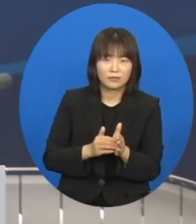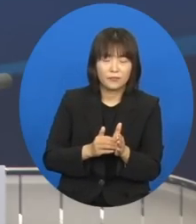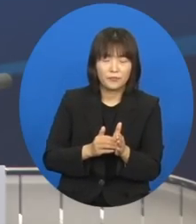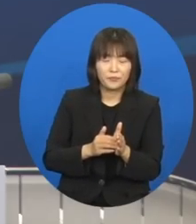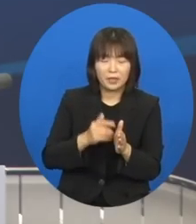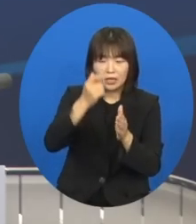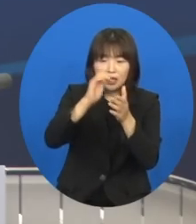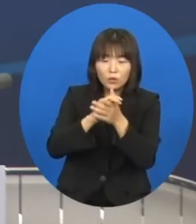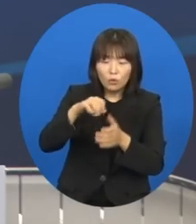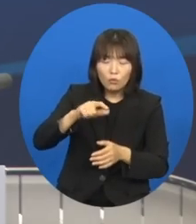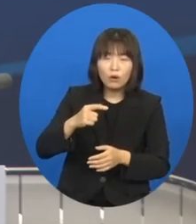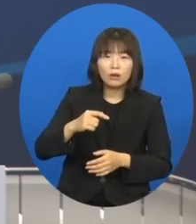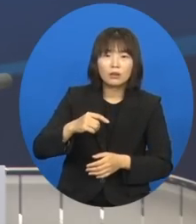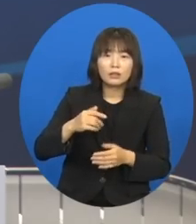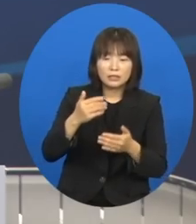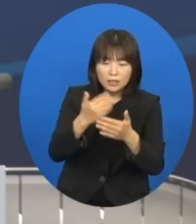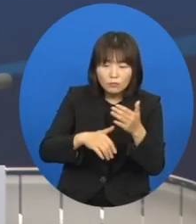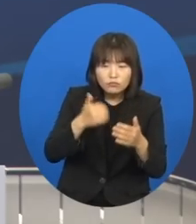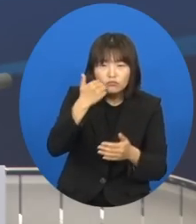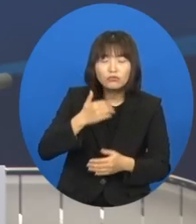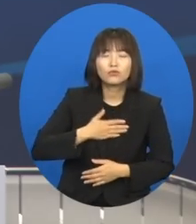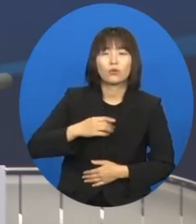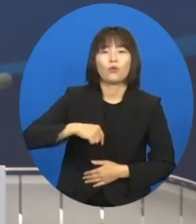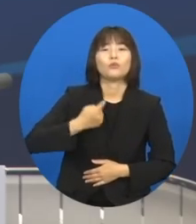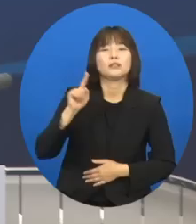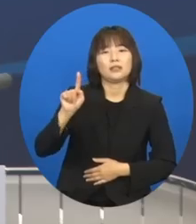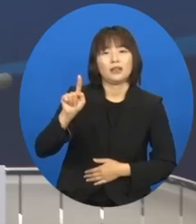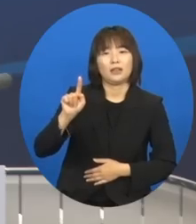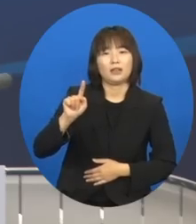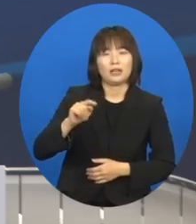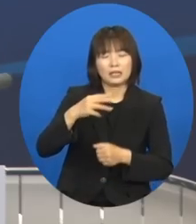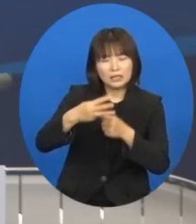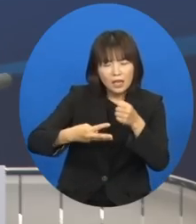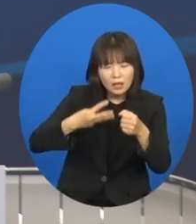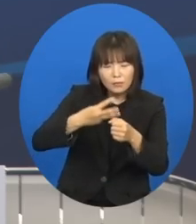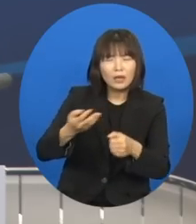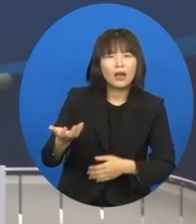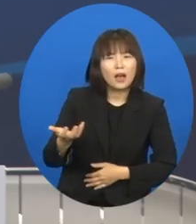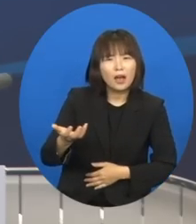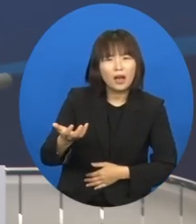남았습니다. 3년 동안 아파서 병원에서